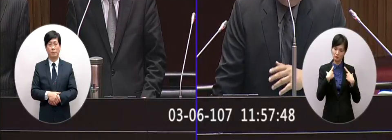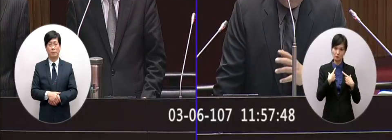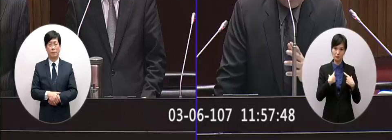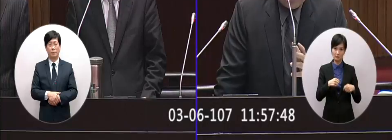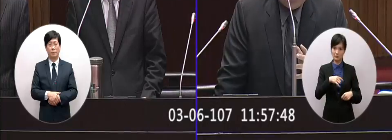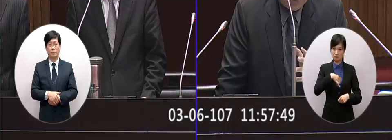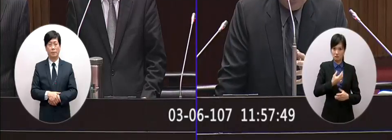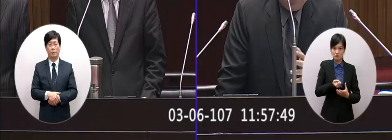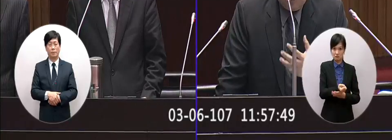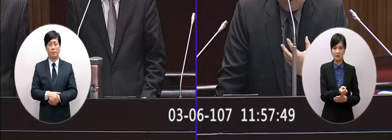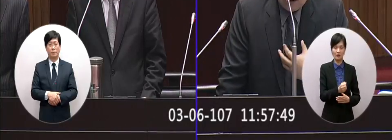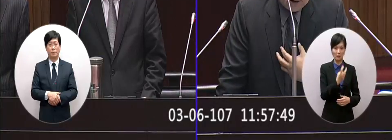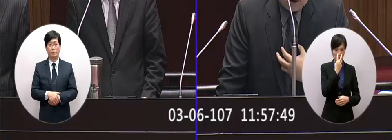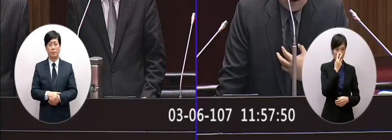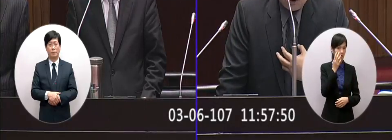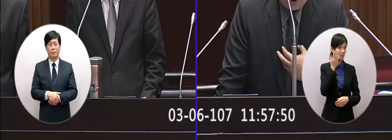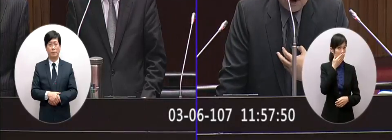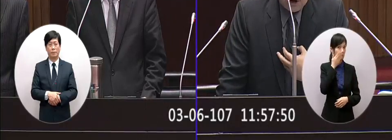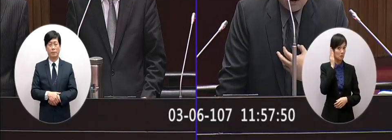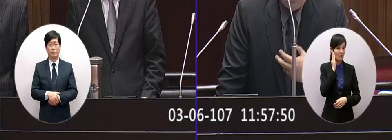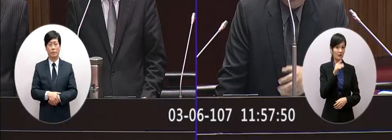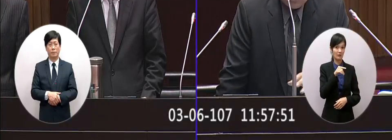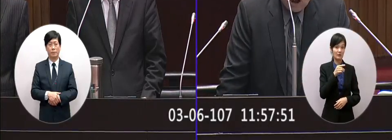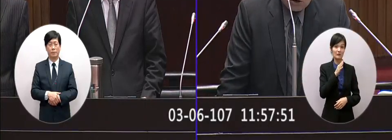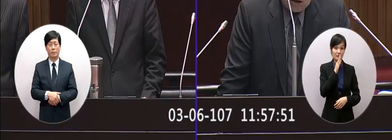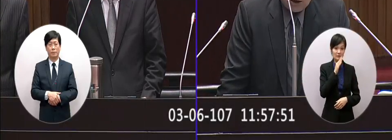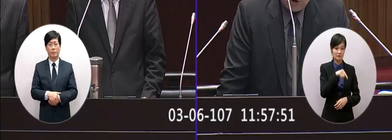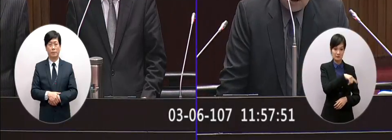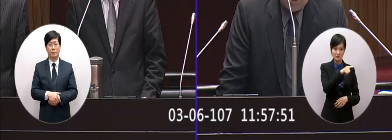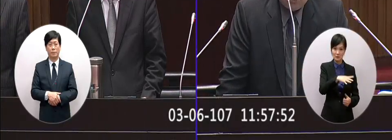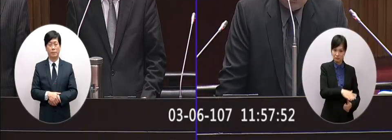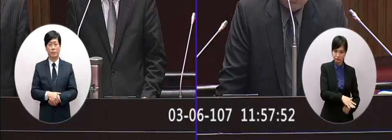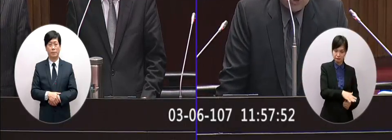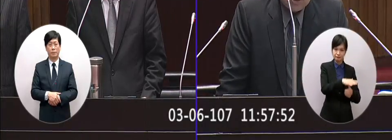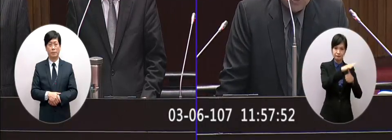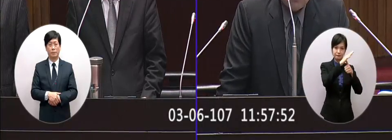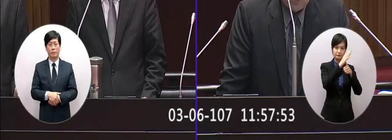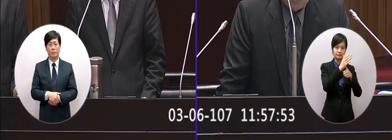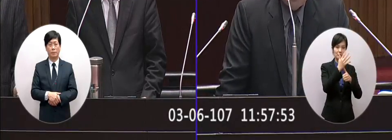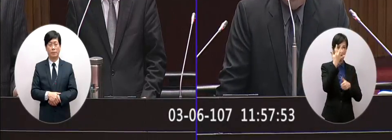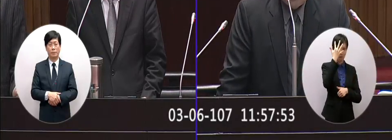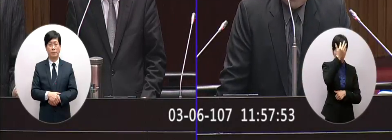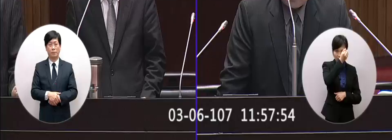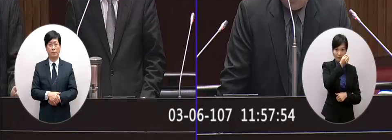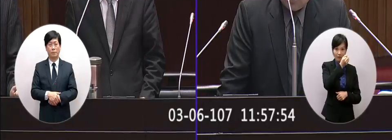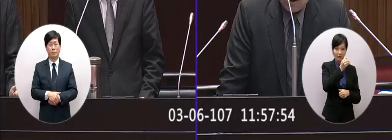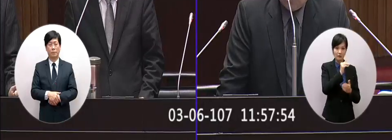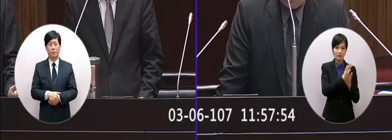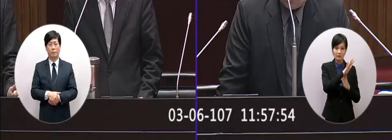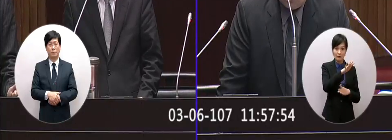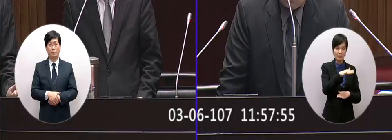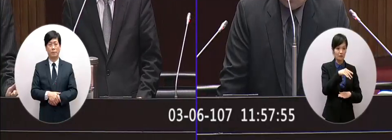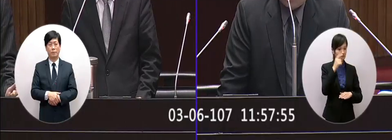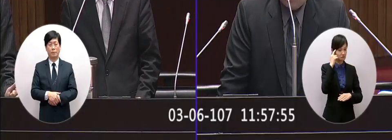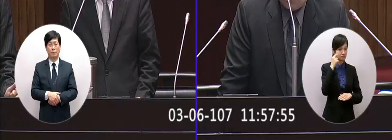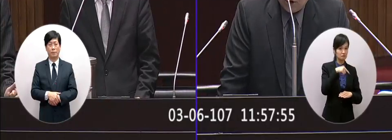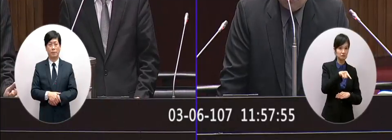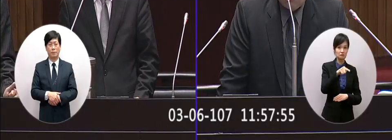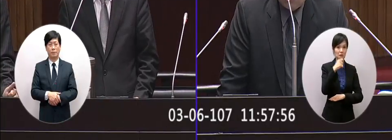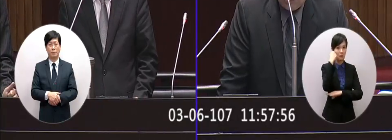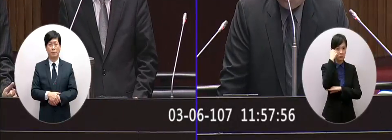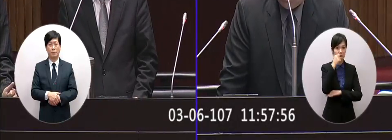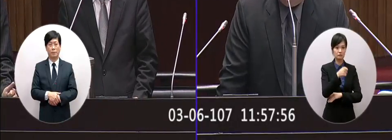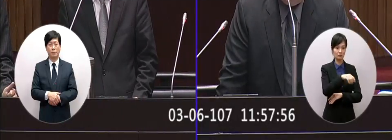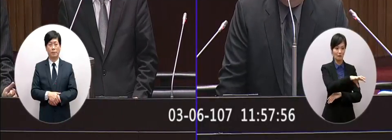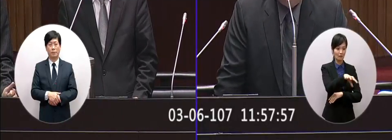我们的身心障碍机构里面没有这样子的就是说机构，然后当他需要机构服务的这个部分，那然后现有的就是说长照机